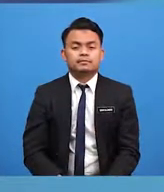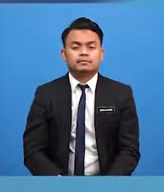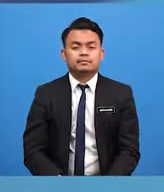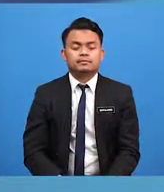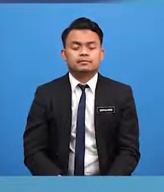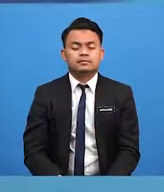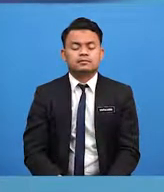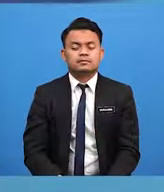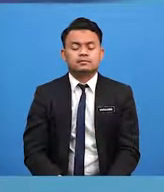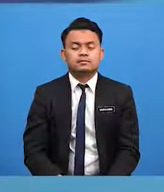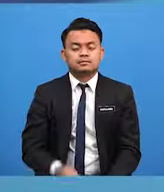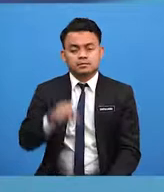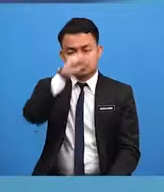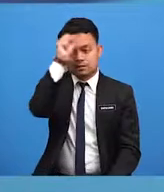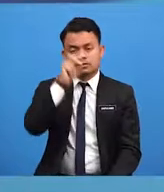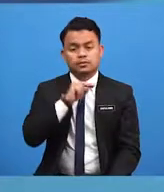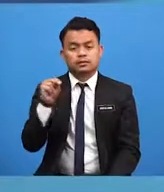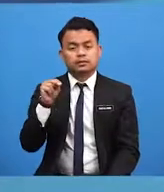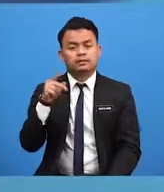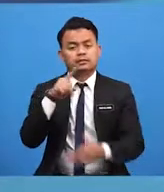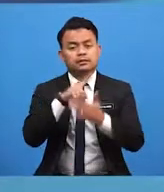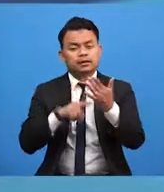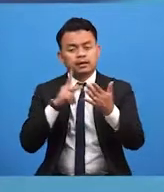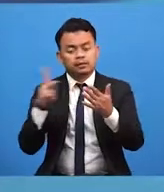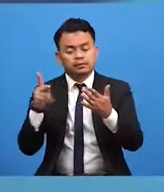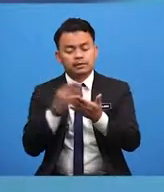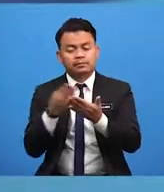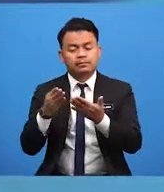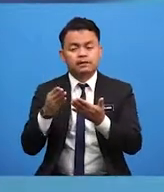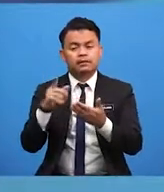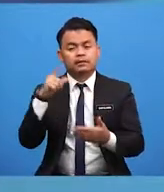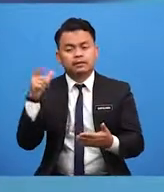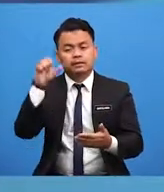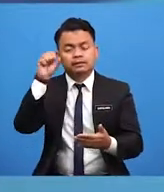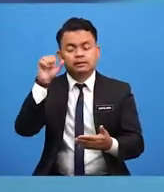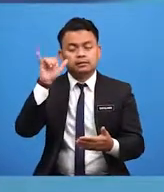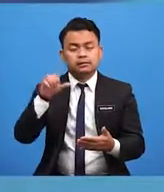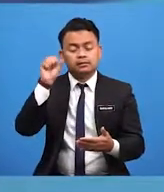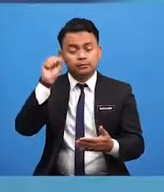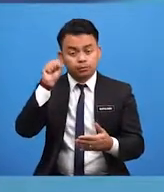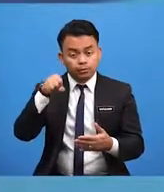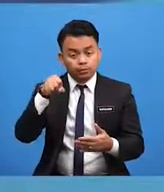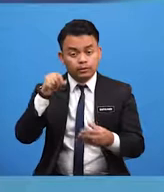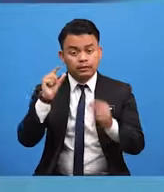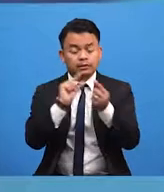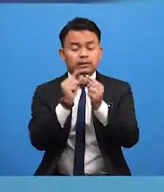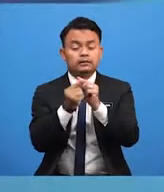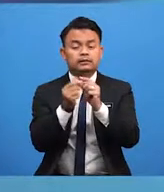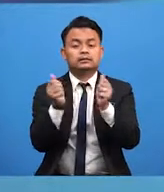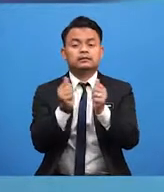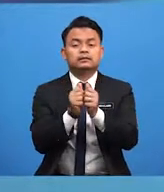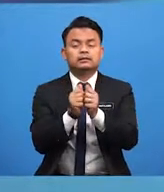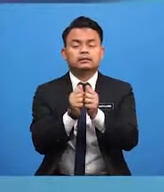Apakah bahan lain yang boleh diganti dengan mirepoix sekiranya